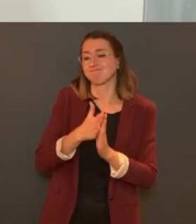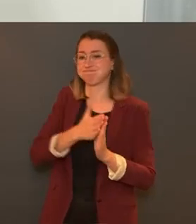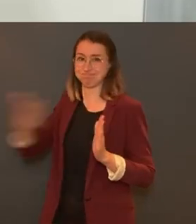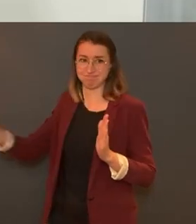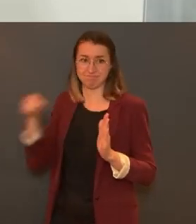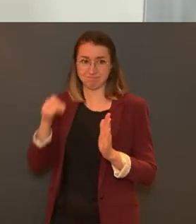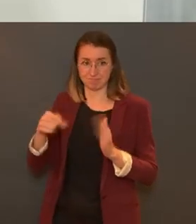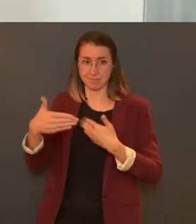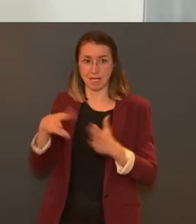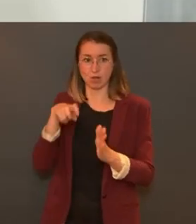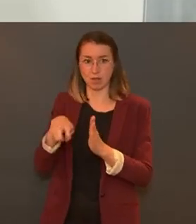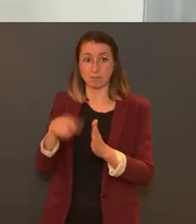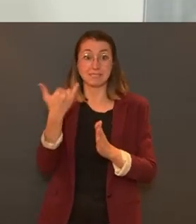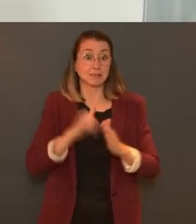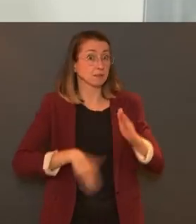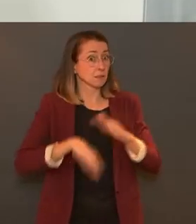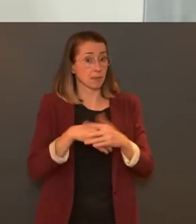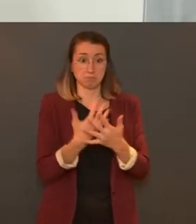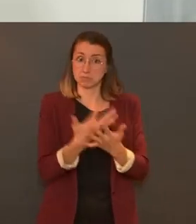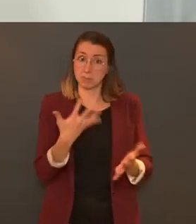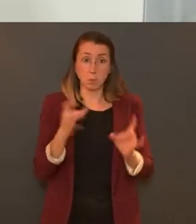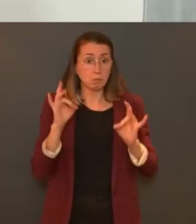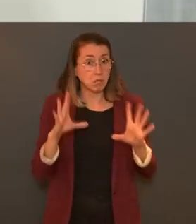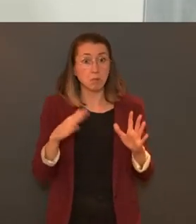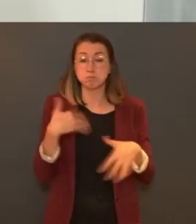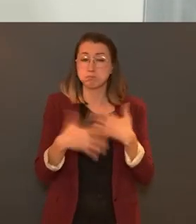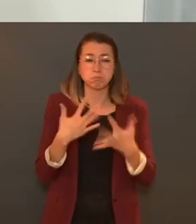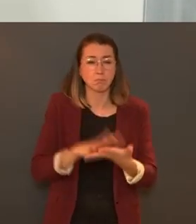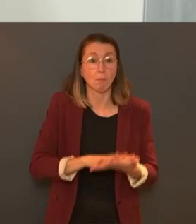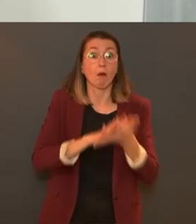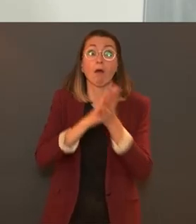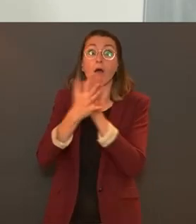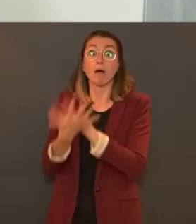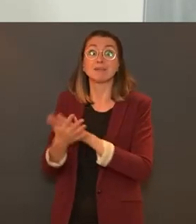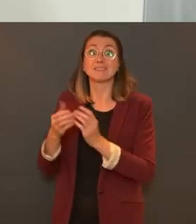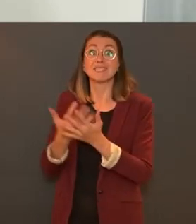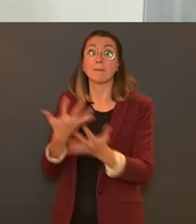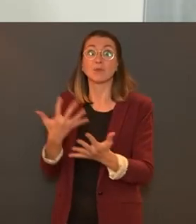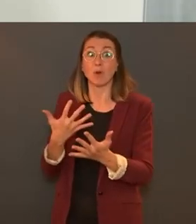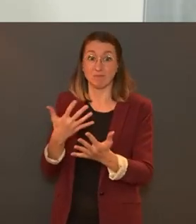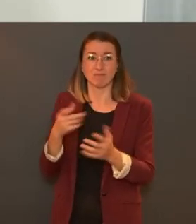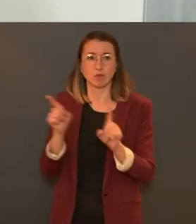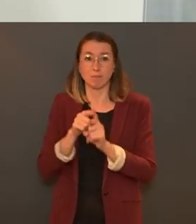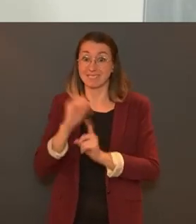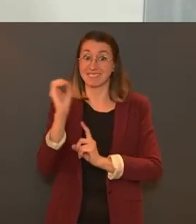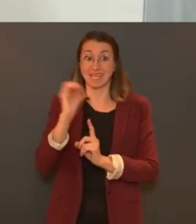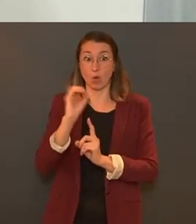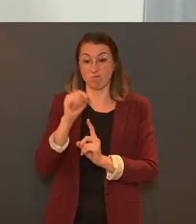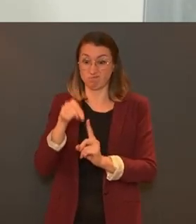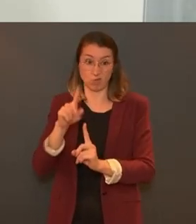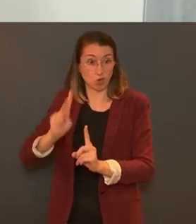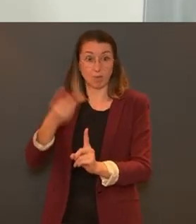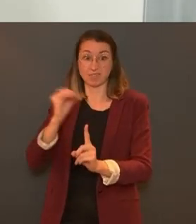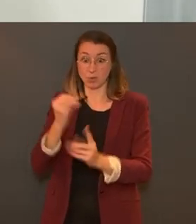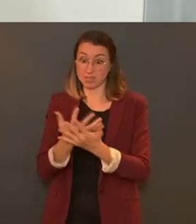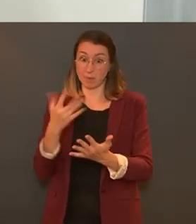vous devenez symptomatique, à ce moment-là vous devez prendre l'autre partie de l'arbre de réflexion. Est-ce mon